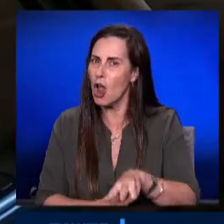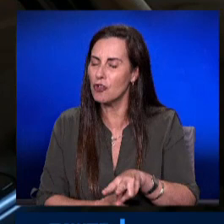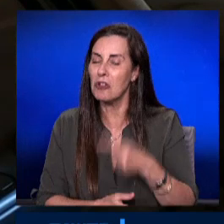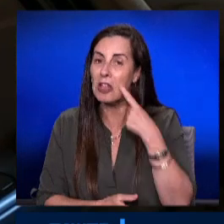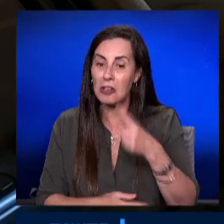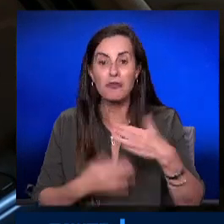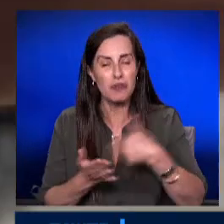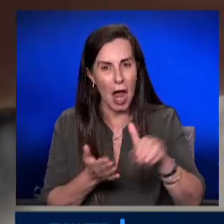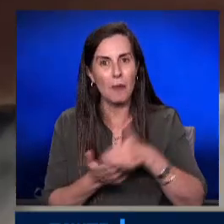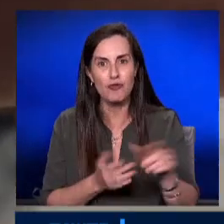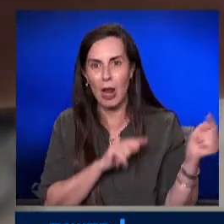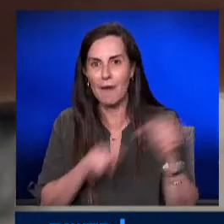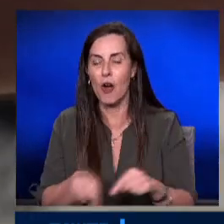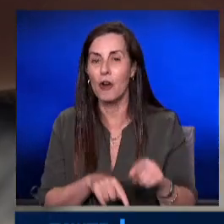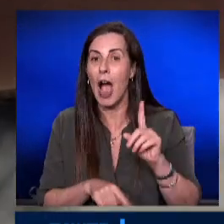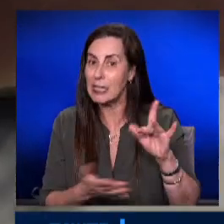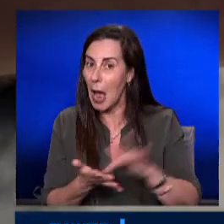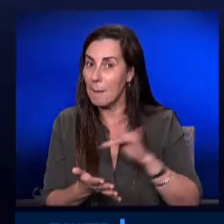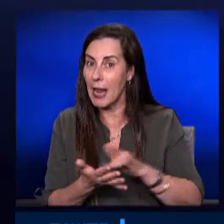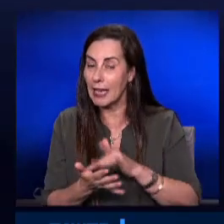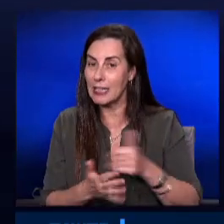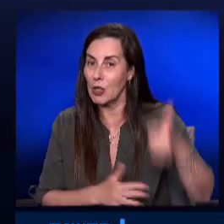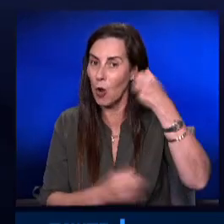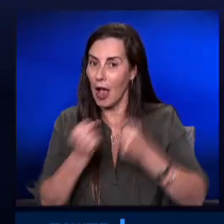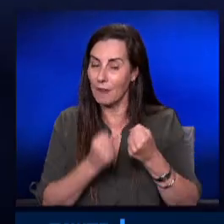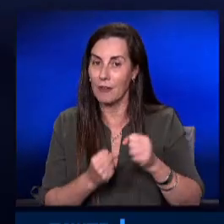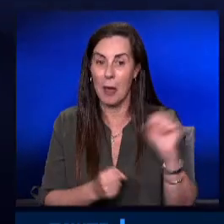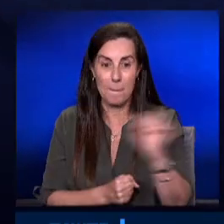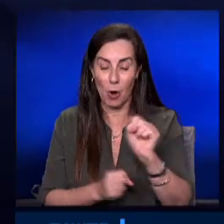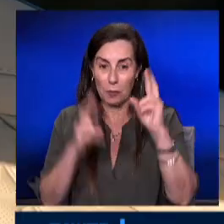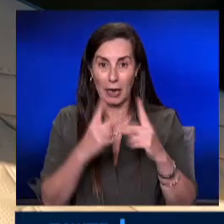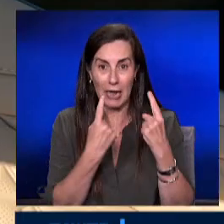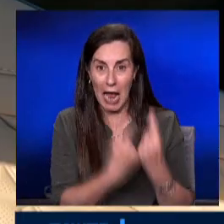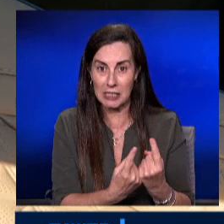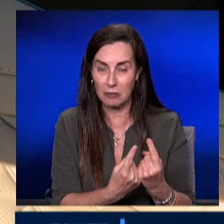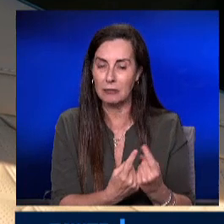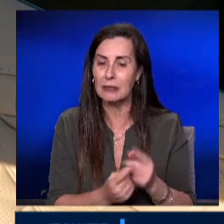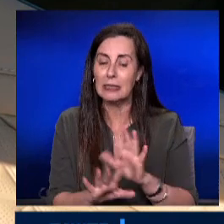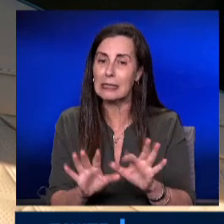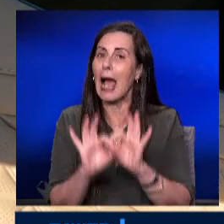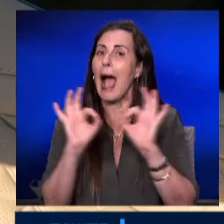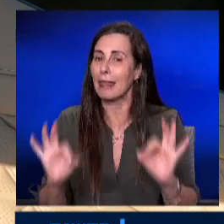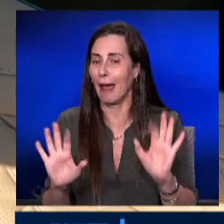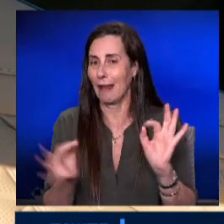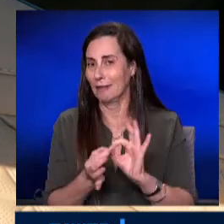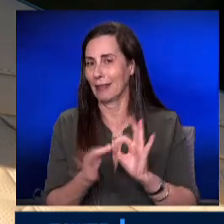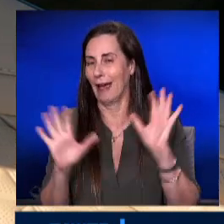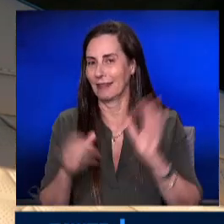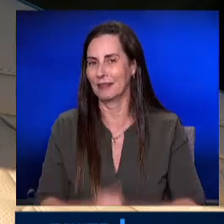שרק ימשיכו להגיע, כך שאפליקציה לניהול הרכב או מכונית שמכנה את עצמה, הן רק תחילת הדרך.